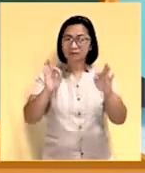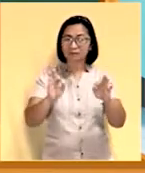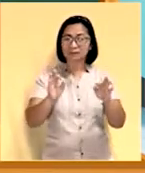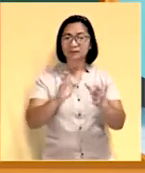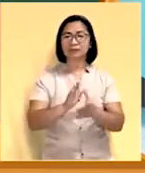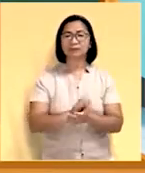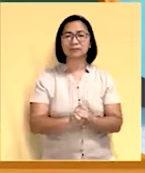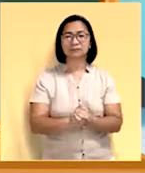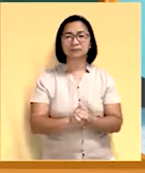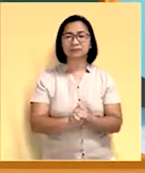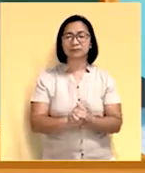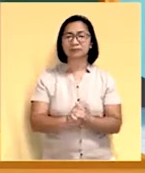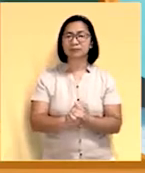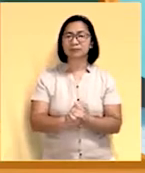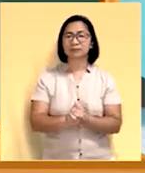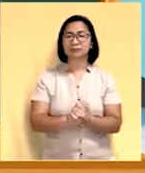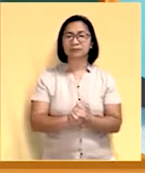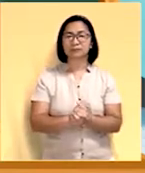ng